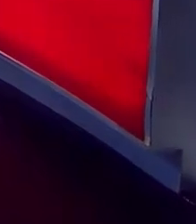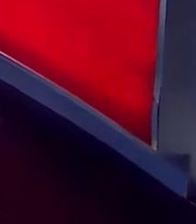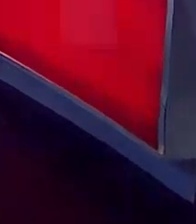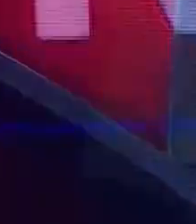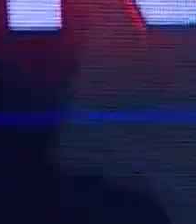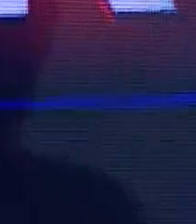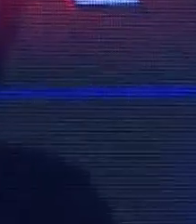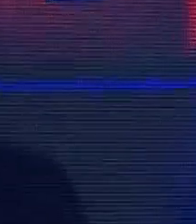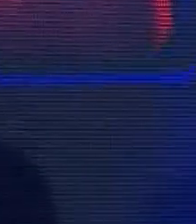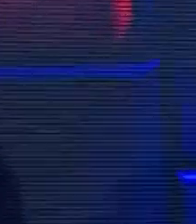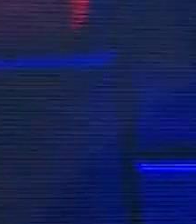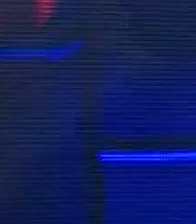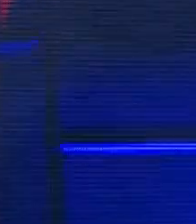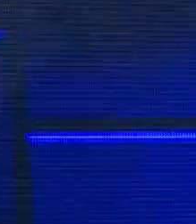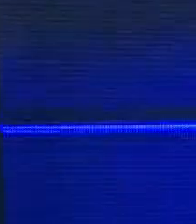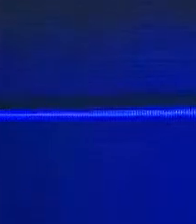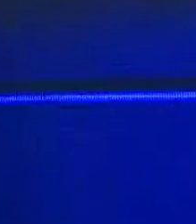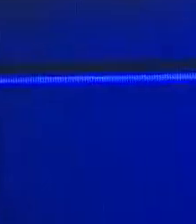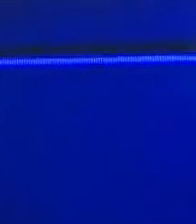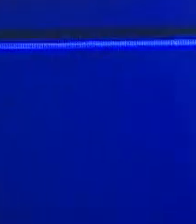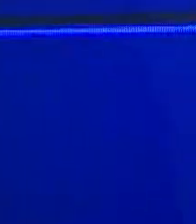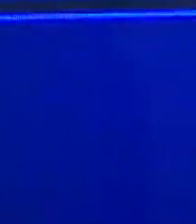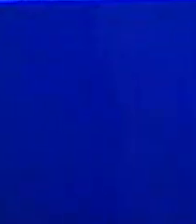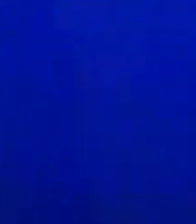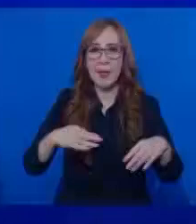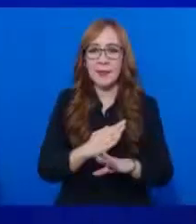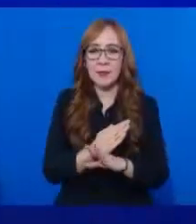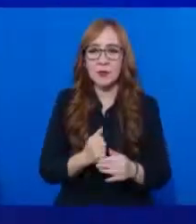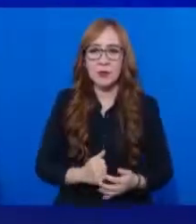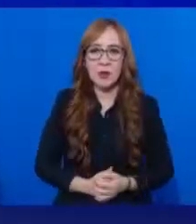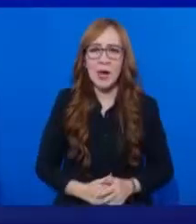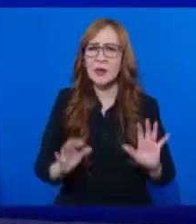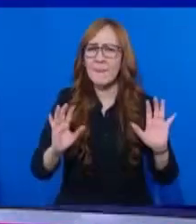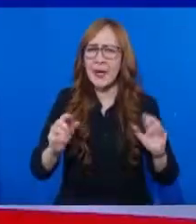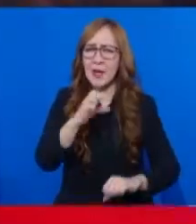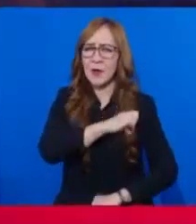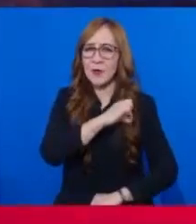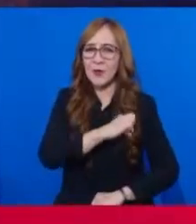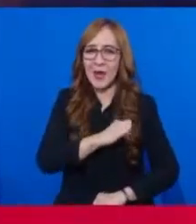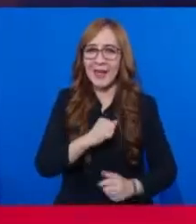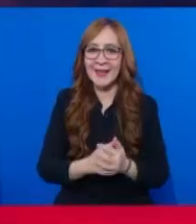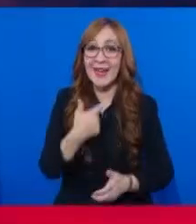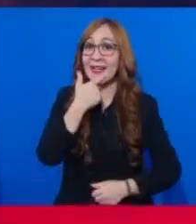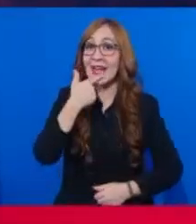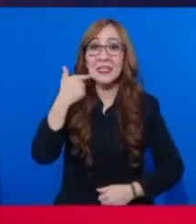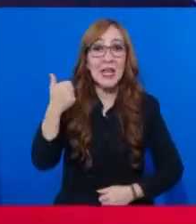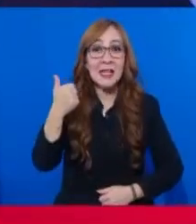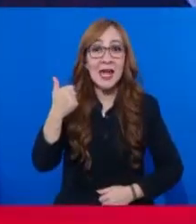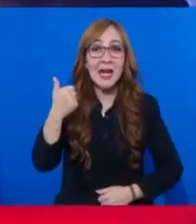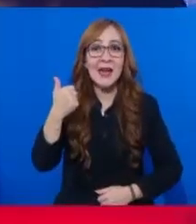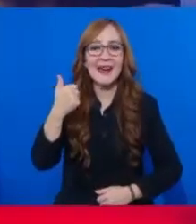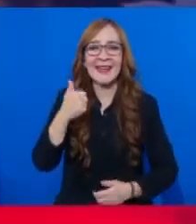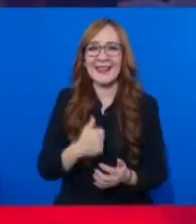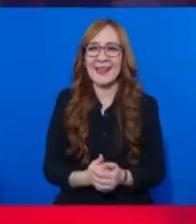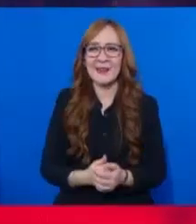Warga di Jember, Jawa Timur mengembangkan buah durian emas dengan keuntungan yang bisa mencapai jutaan rupiah. Rasa dari durian emas ini super manis dan